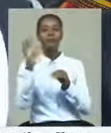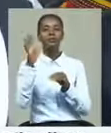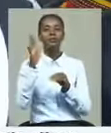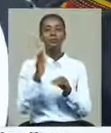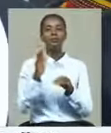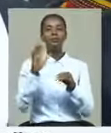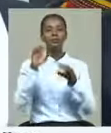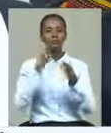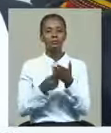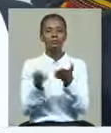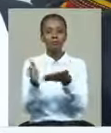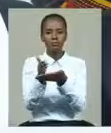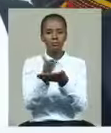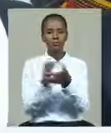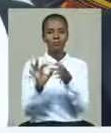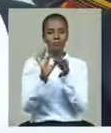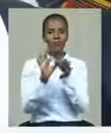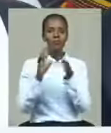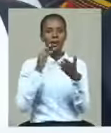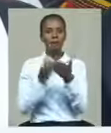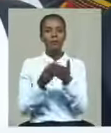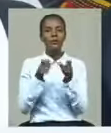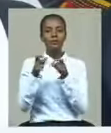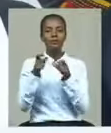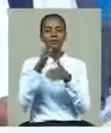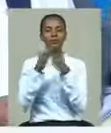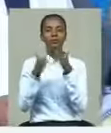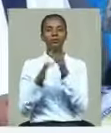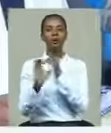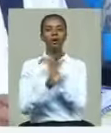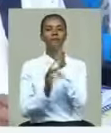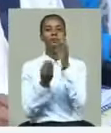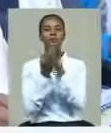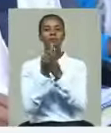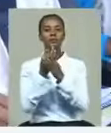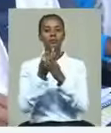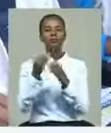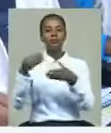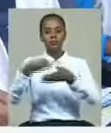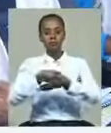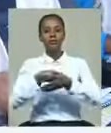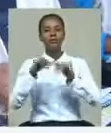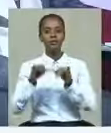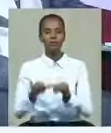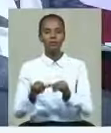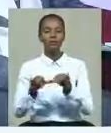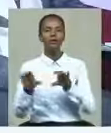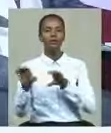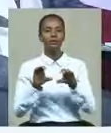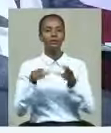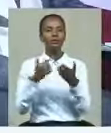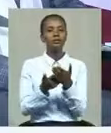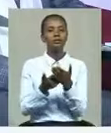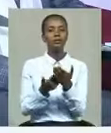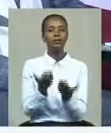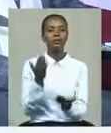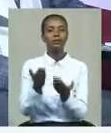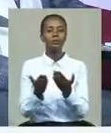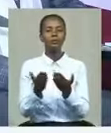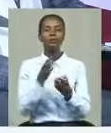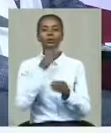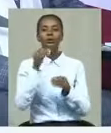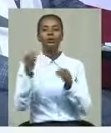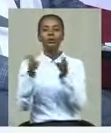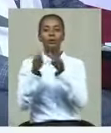መረጃዎችን በማደራጀት ለመልካም አስተዳደር ግንባታ፣ ለሀገራዊ ልማት እድገት በግብዓትነት እንዲውል ያደርጋል። ከዚያ አኳያም በጉባኤው